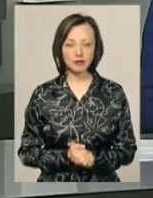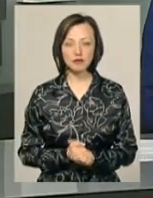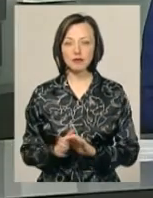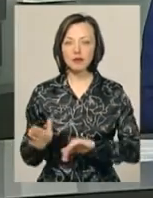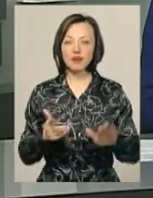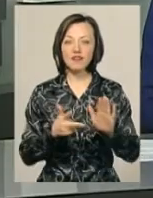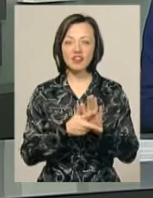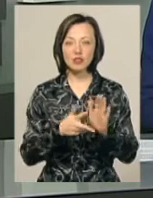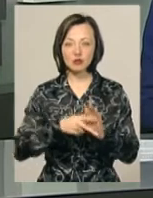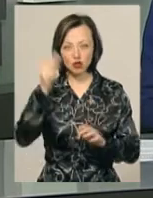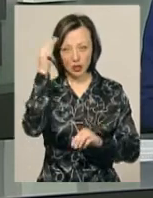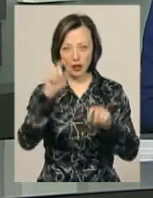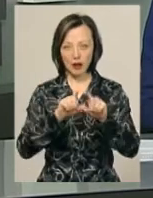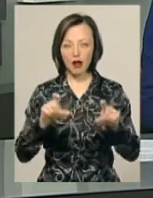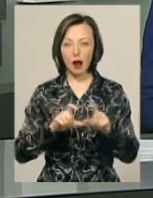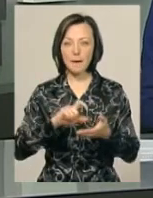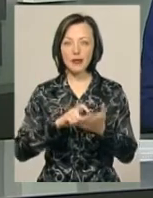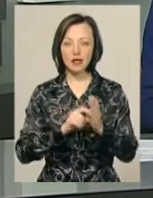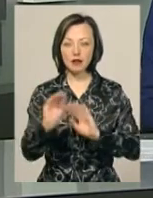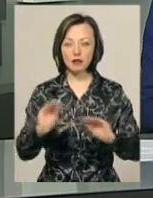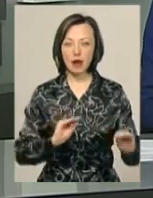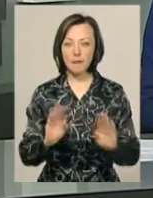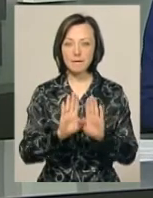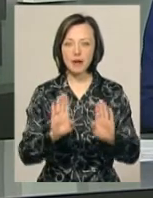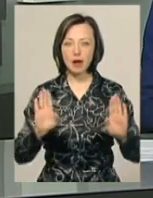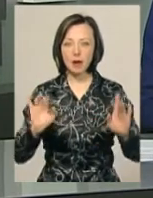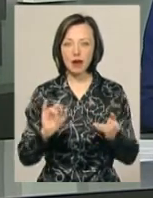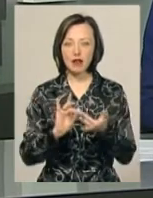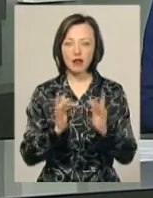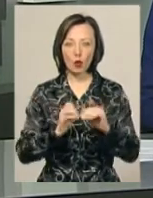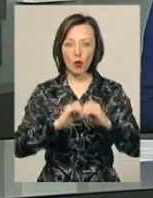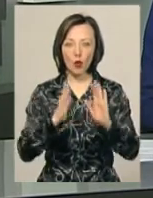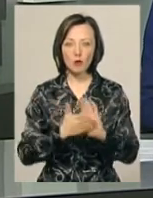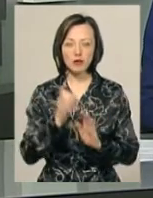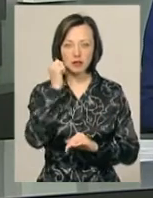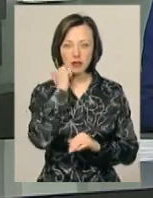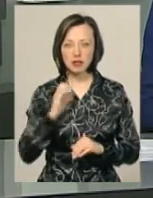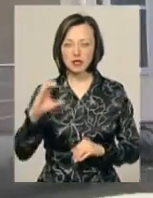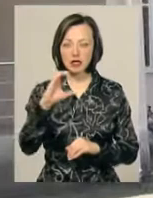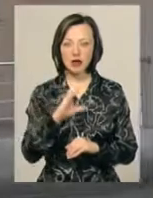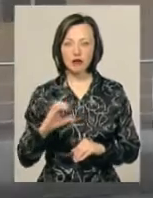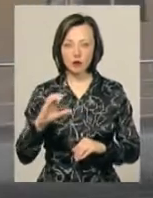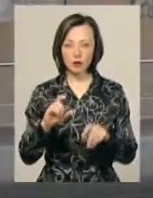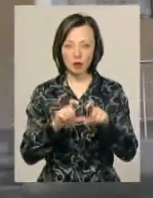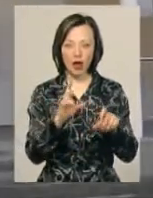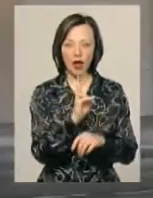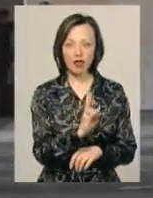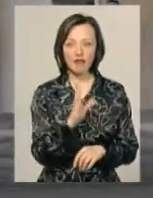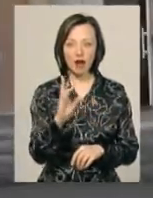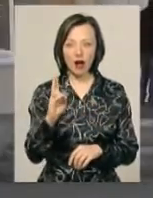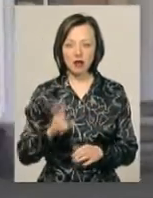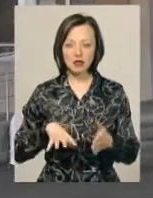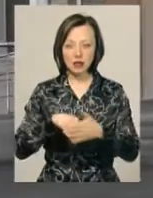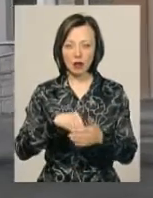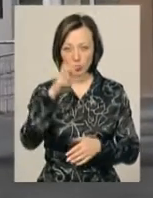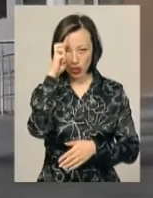8 шкільних кабінетів обладнали новими меблями та інтерактивними комплексами у Старосинявському НВК за кошти державної субвенції на